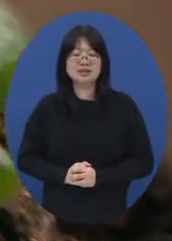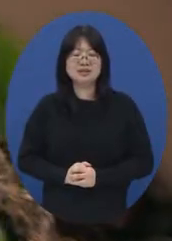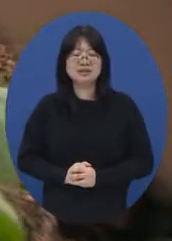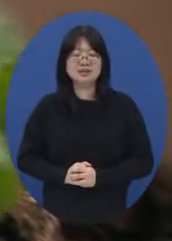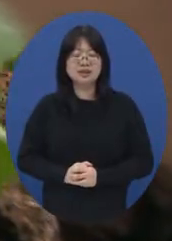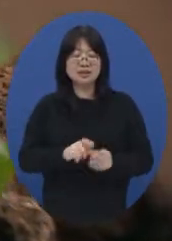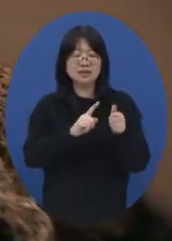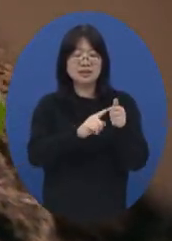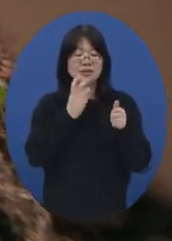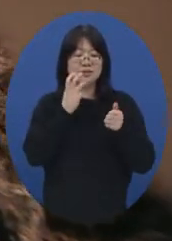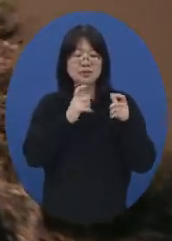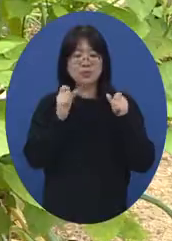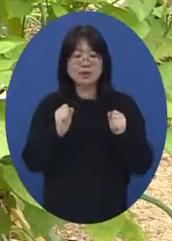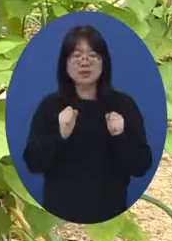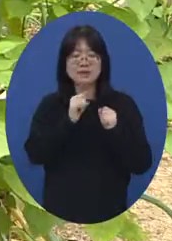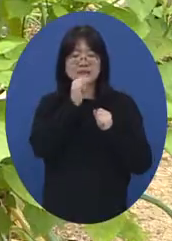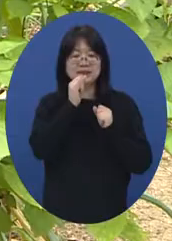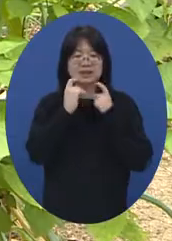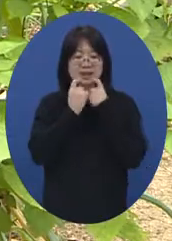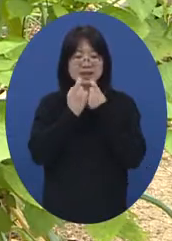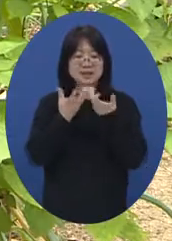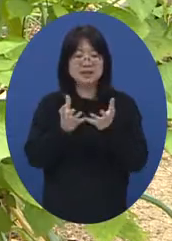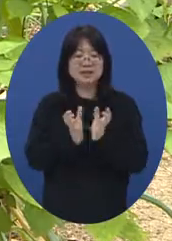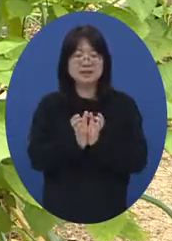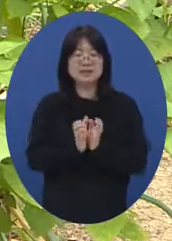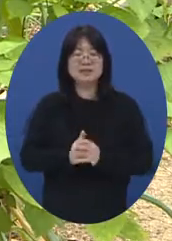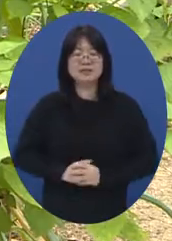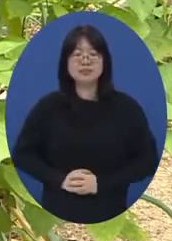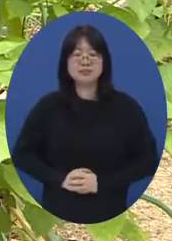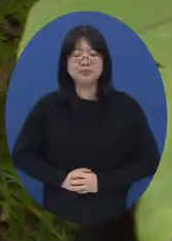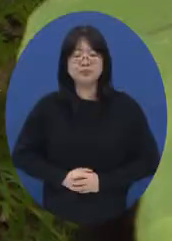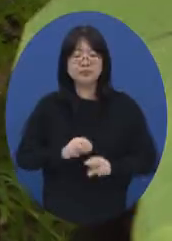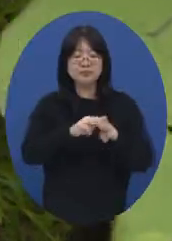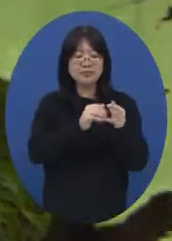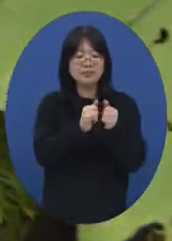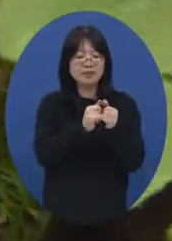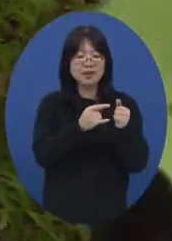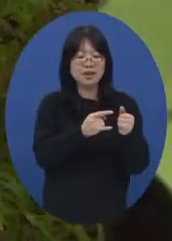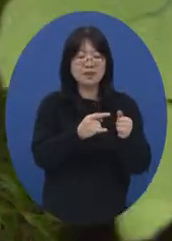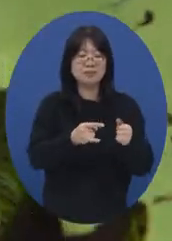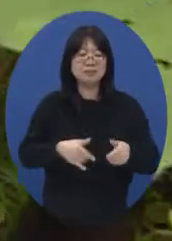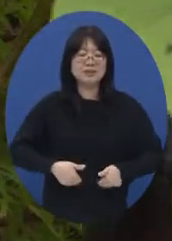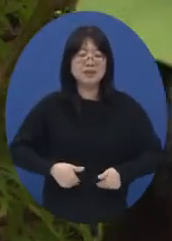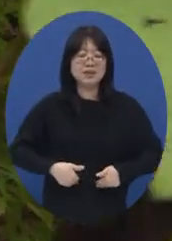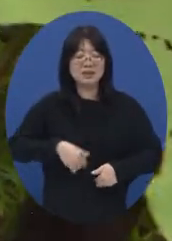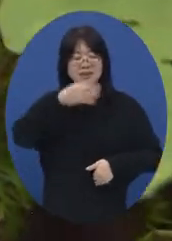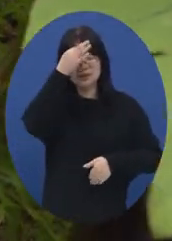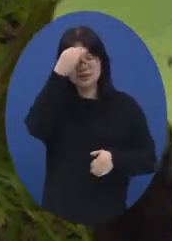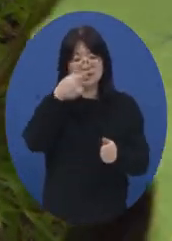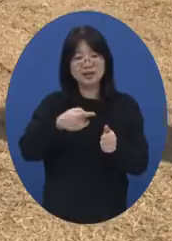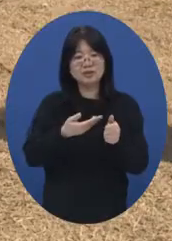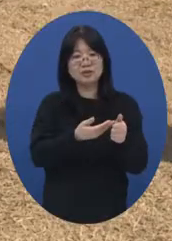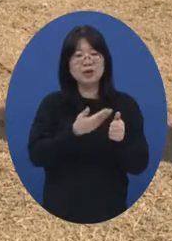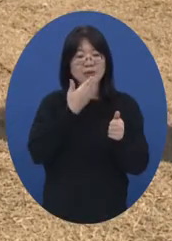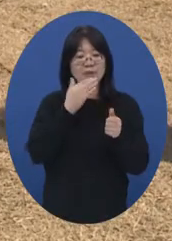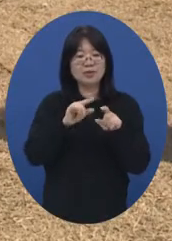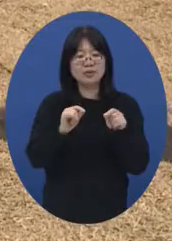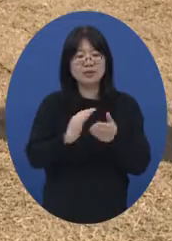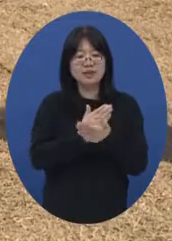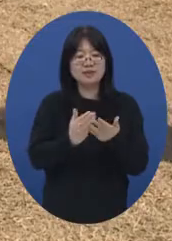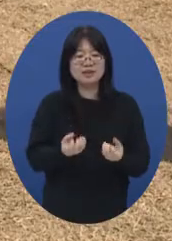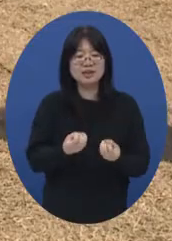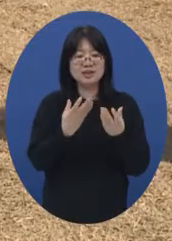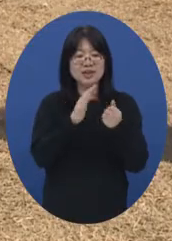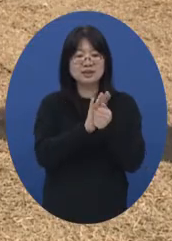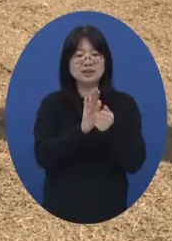이용 대상은 경기도에 거주하는 개인이나 단체 경쟁자에게 는 촉발 운영에 필요한 영농기술 교육과 먹거리 나름 시원 행사 등의